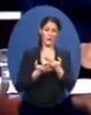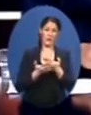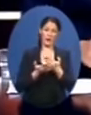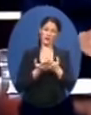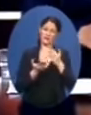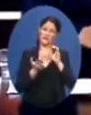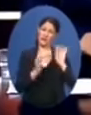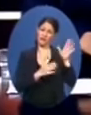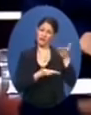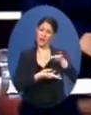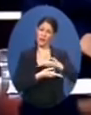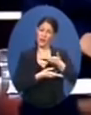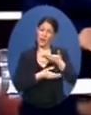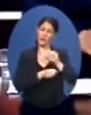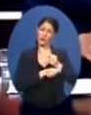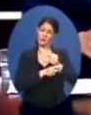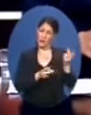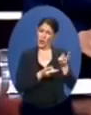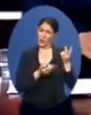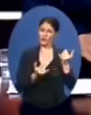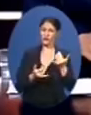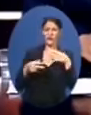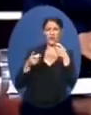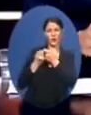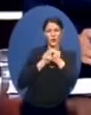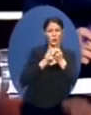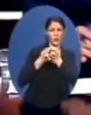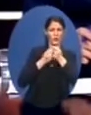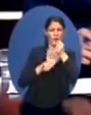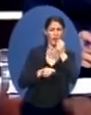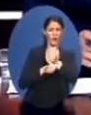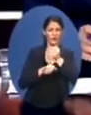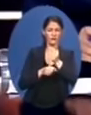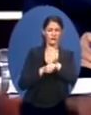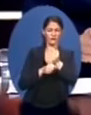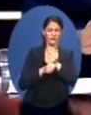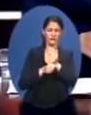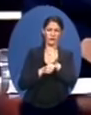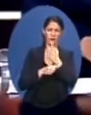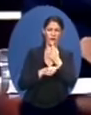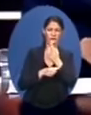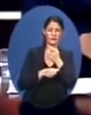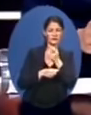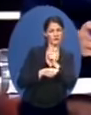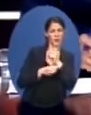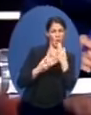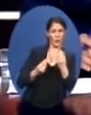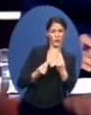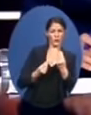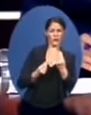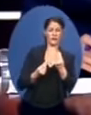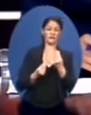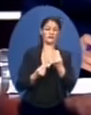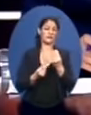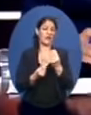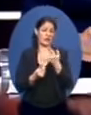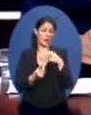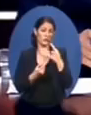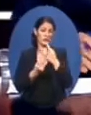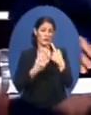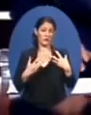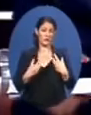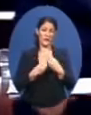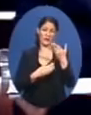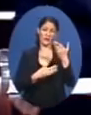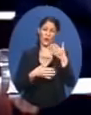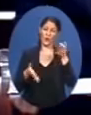ולפטר עובדים. ארגוני העובדים מביאים חשש מהמהלך הזה, אבל יש מי שטוען המהלך טוב לעובדים וטוב למעסיקים. אנחנו עם